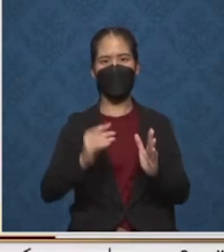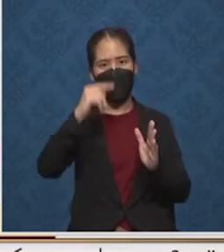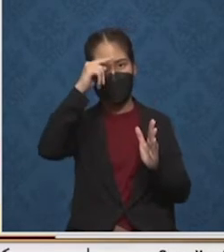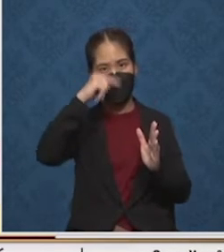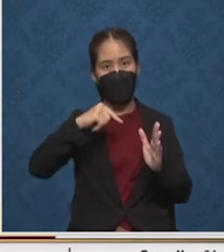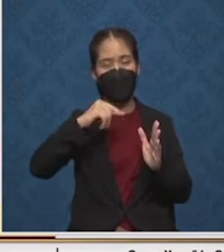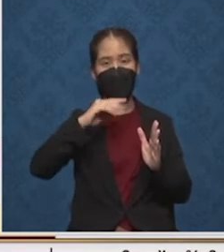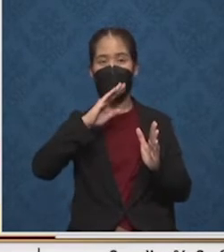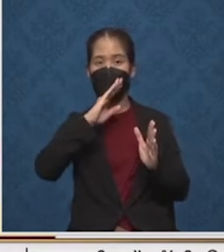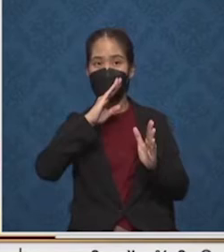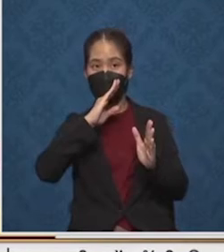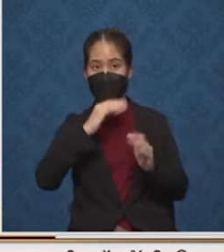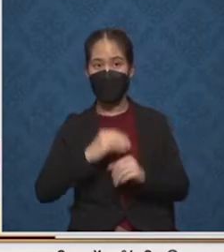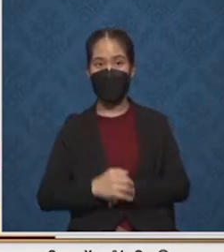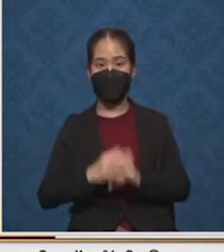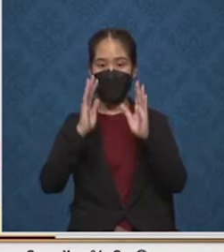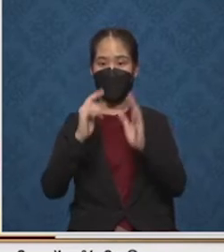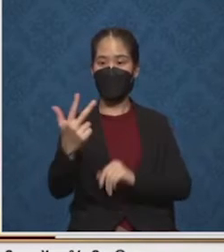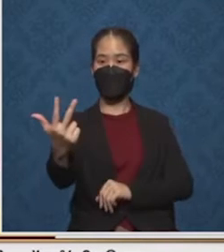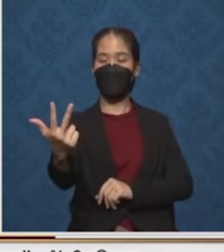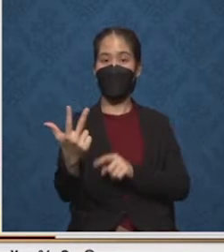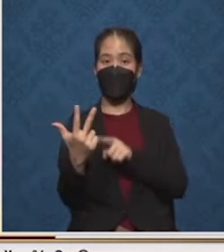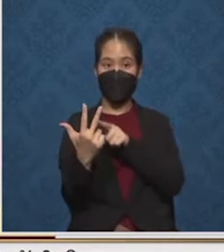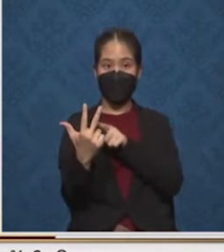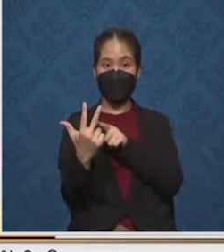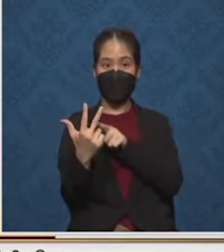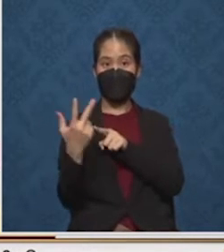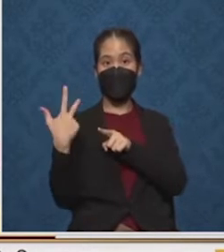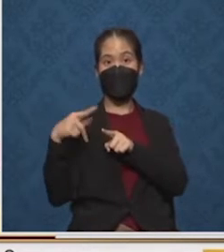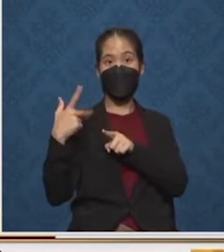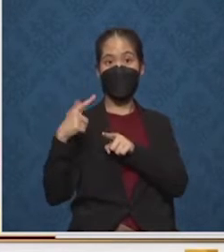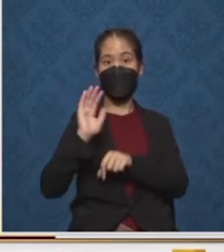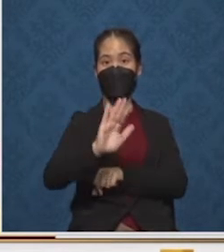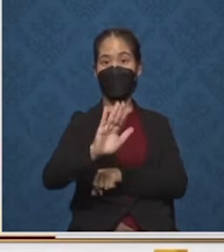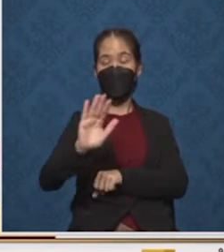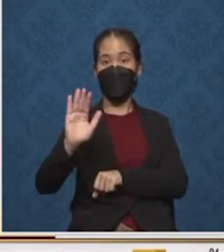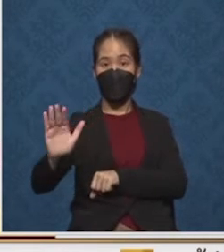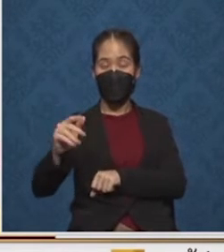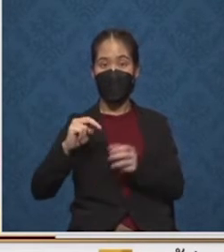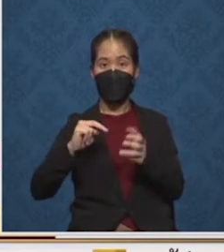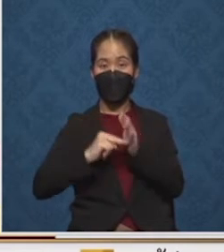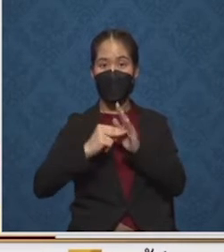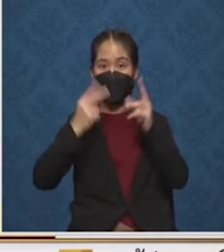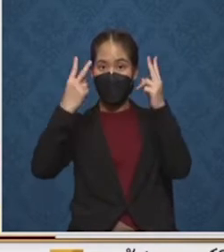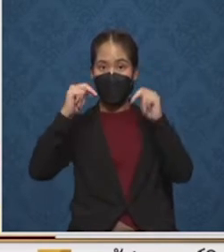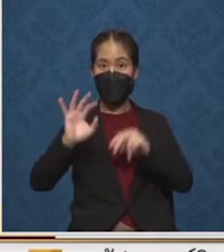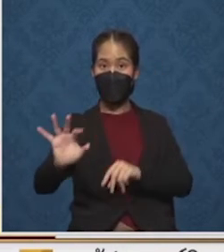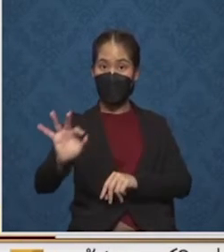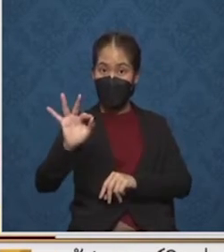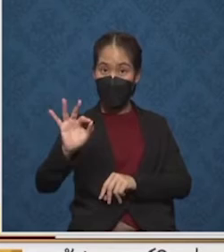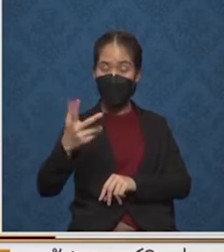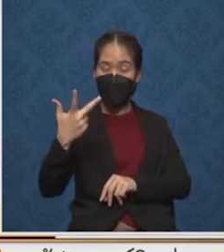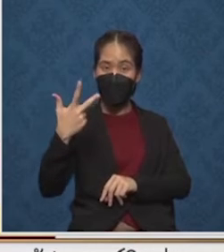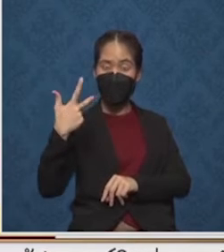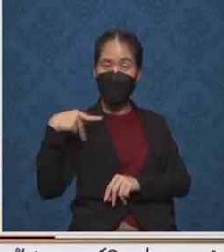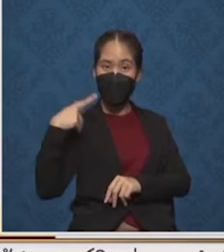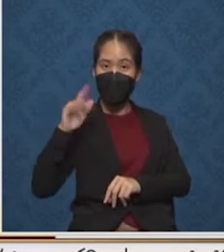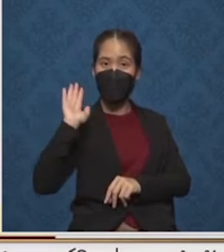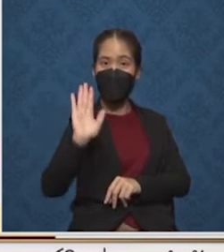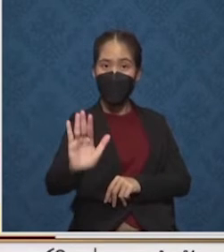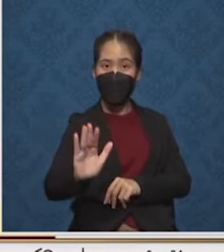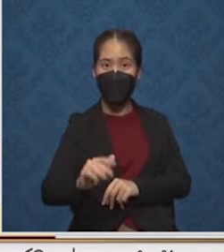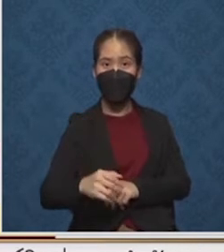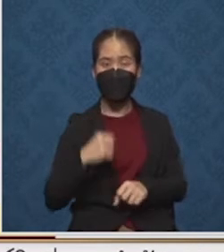เมื่อสู้กับคนสามคนผลประโยชน์ของคนกลุ่มใดคนหนึ่งท่านเลือกเอาผลประโยชน์ของคนคนในกลุ่มหนึ่งหัน